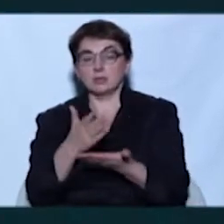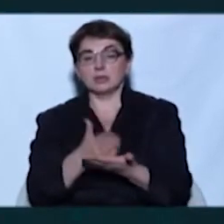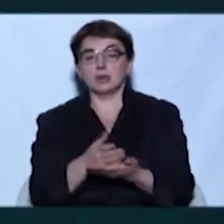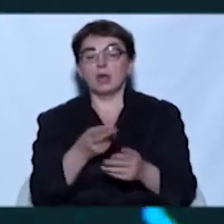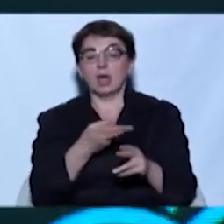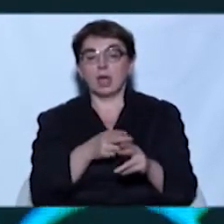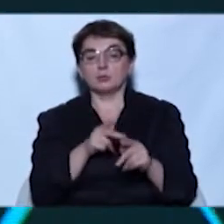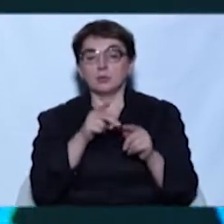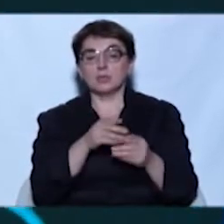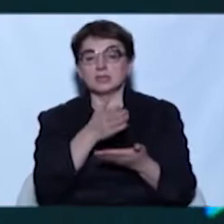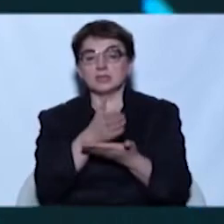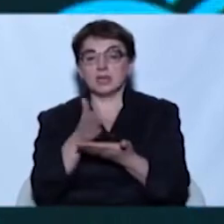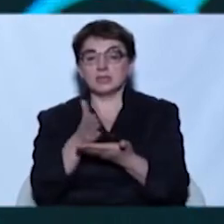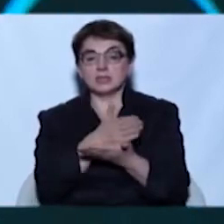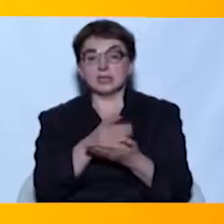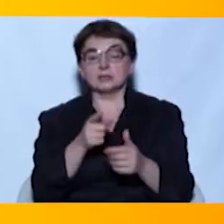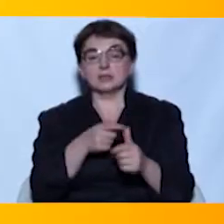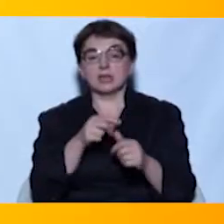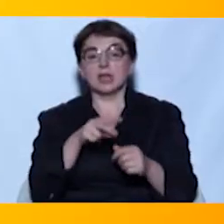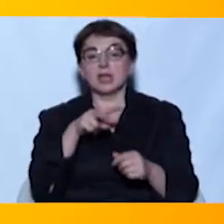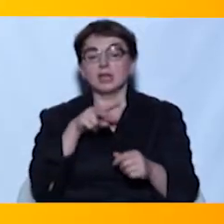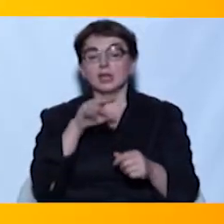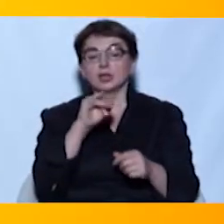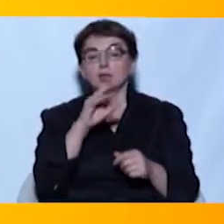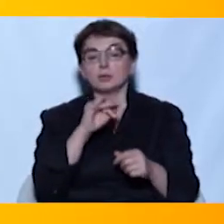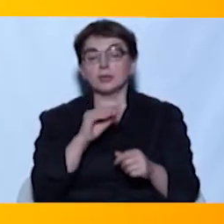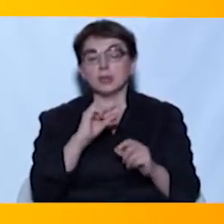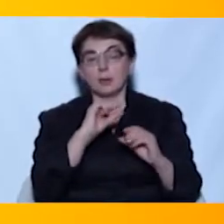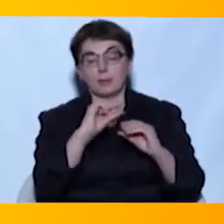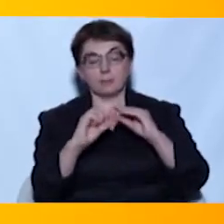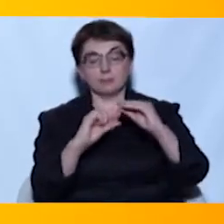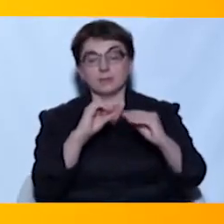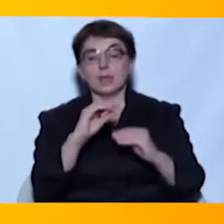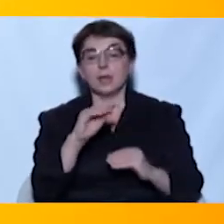და აი ამ ნაწილებს ეწოდება ლითოსფეროს ფილები.